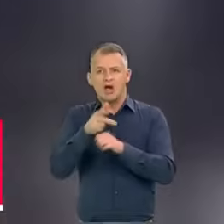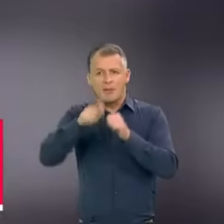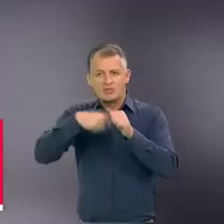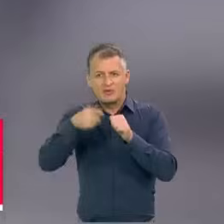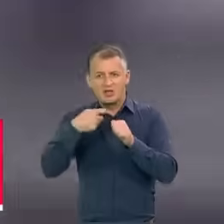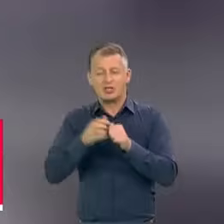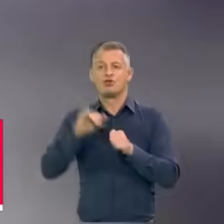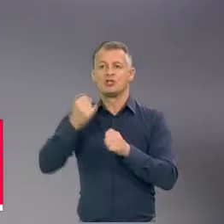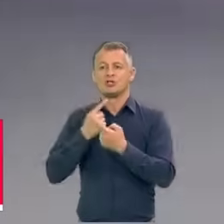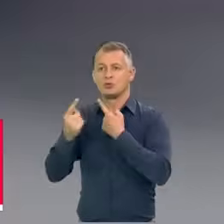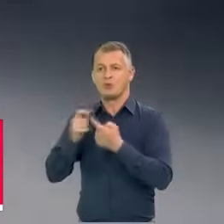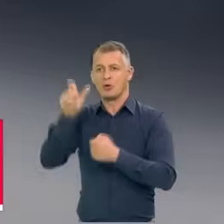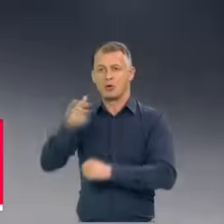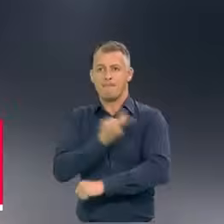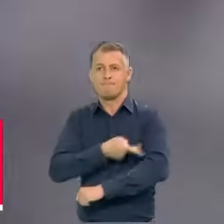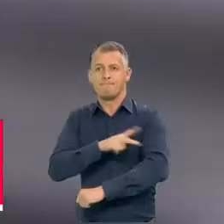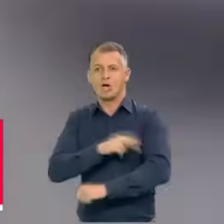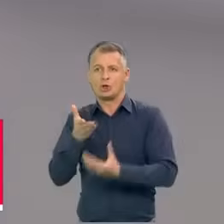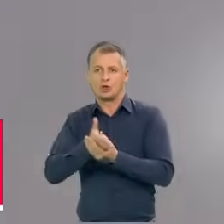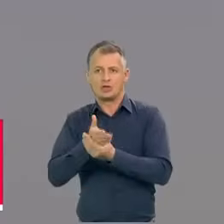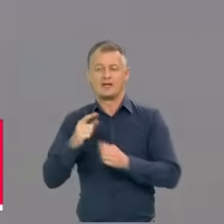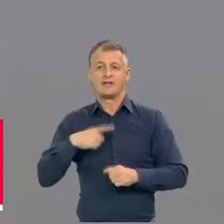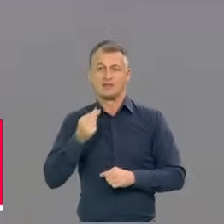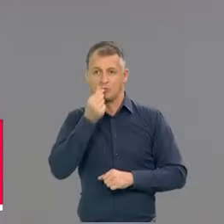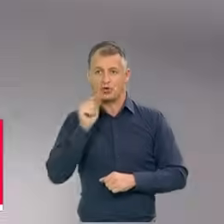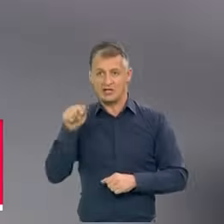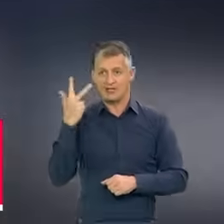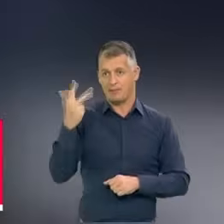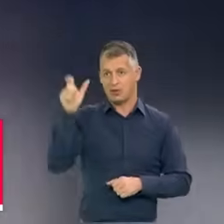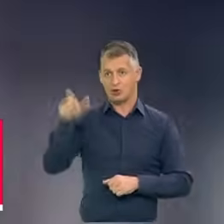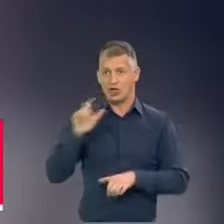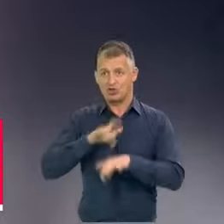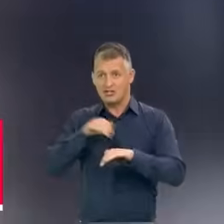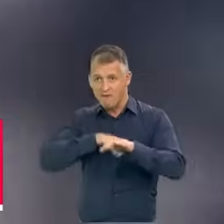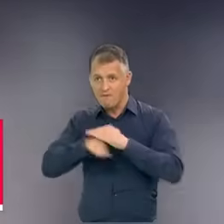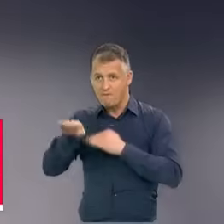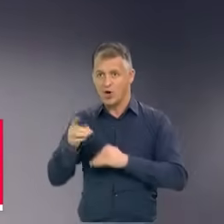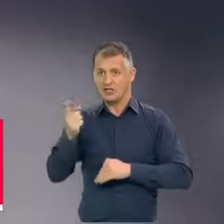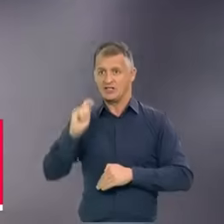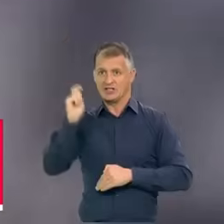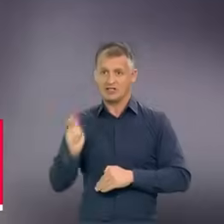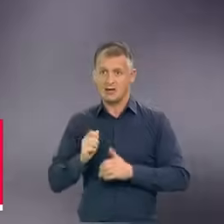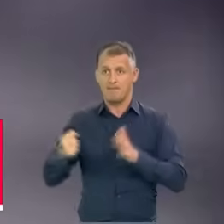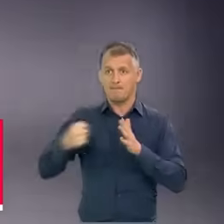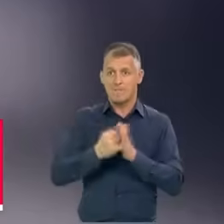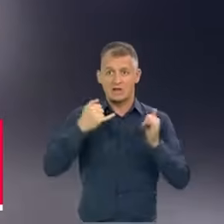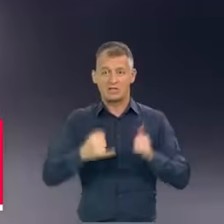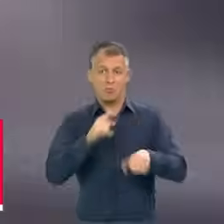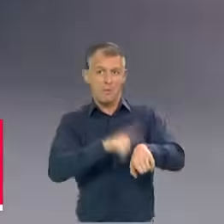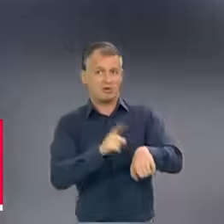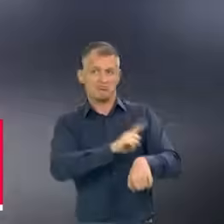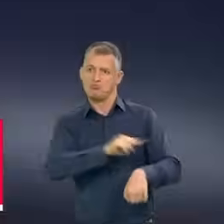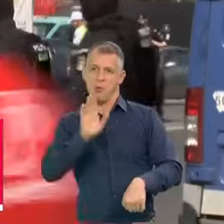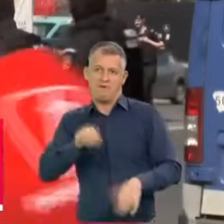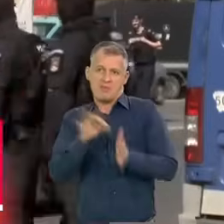audiind Martorii din dosar există suspiciuni că aceste trei persoane au încercat să părăsească țara până la acest moment nu avem astfel de